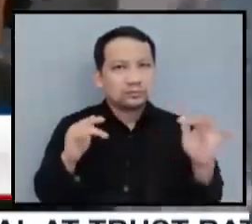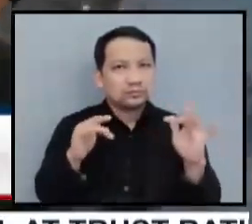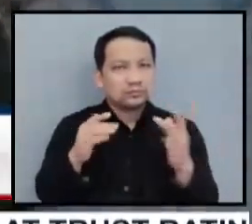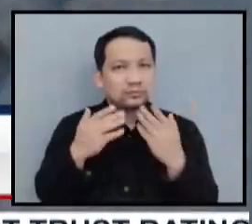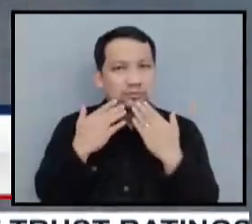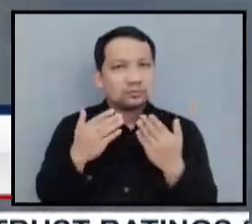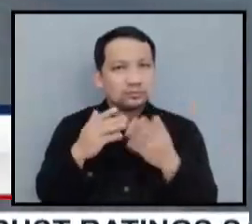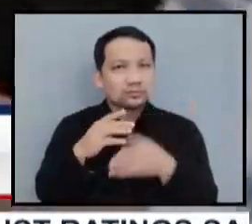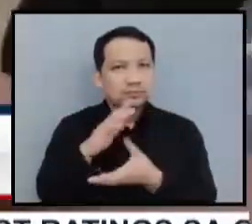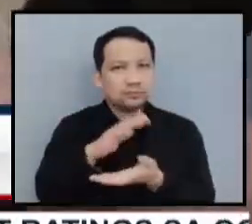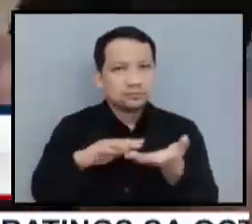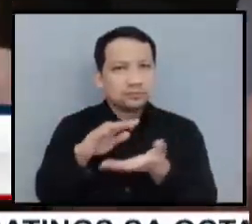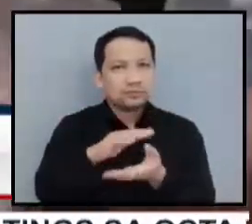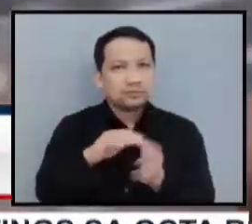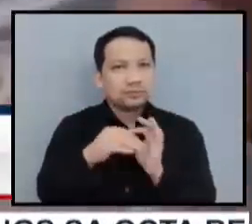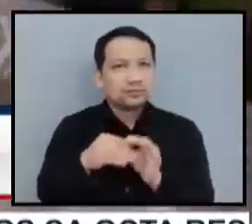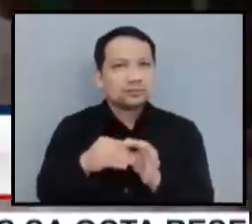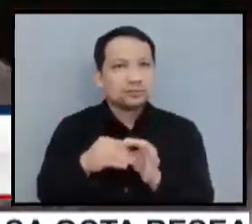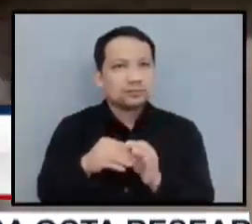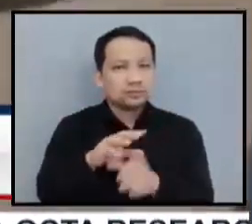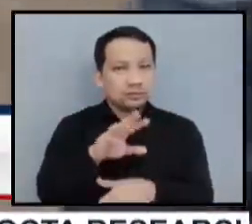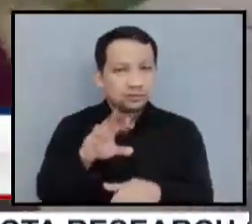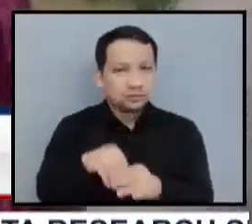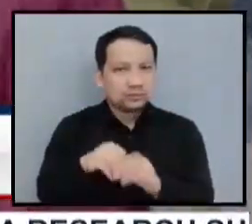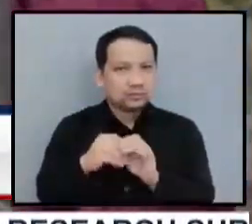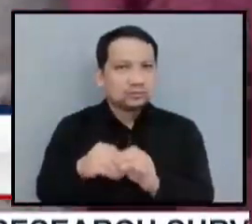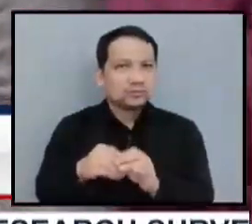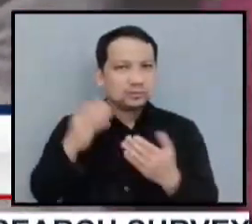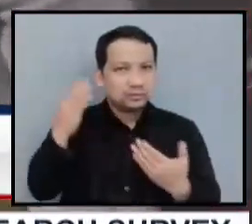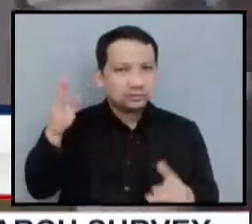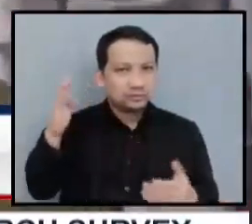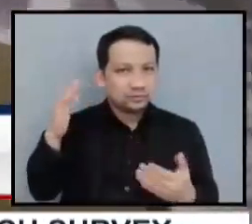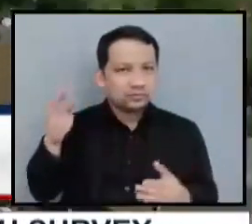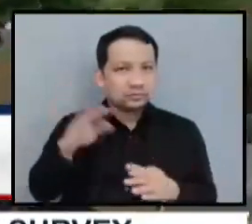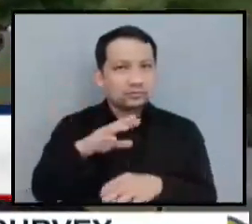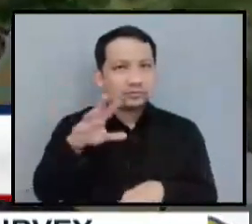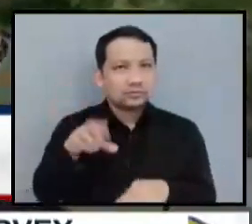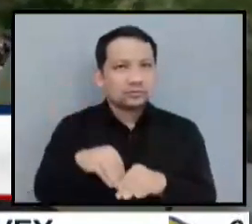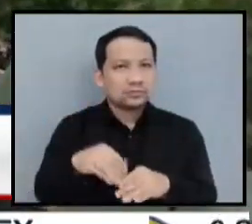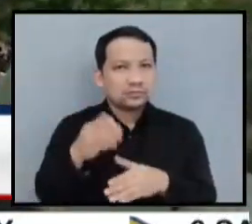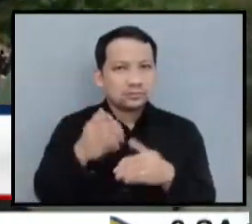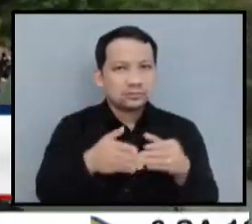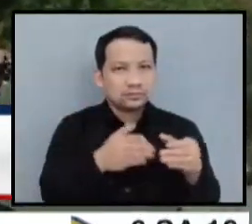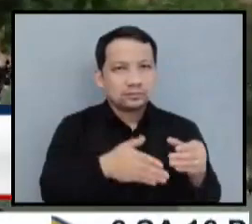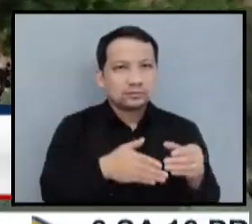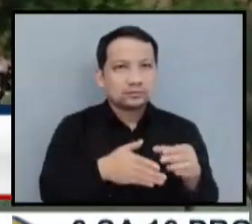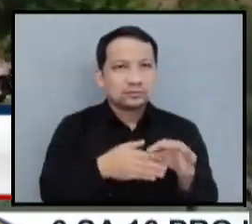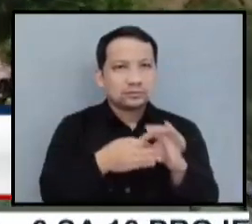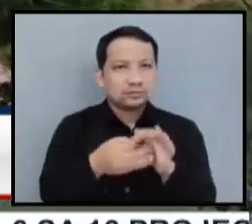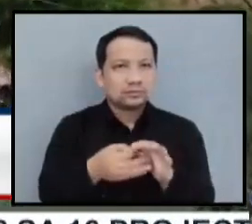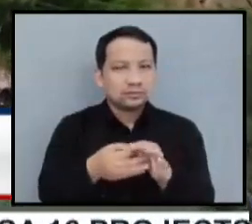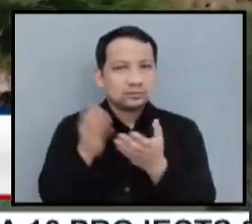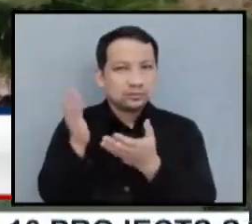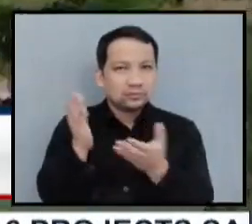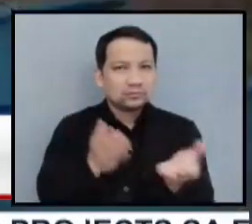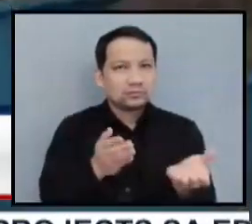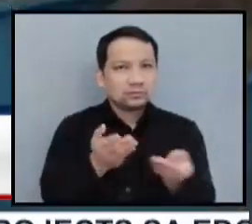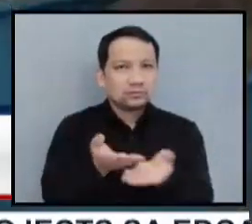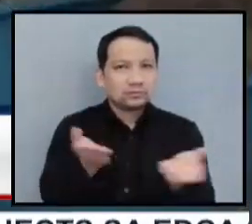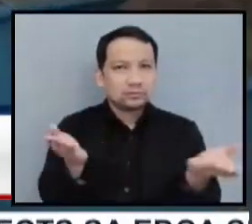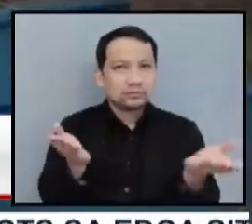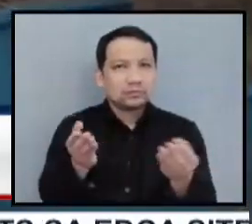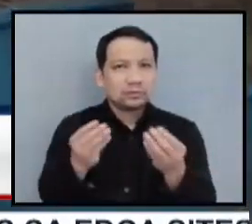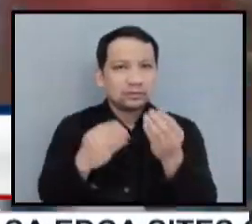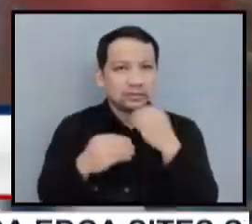at iba pa, ay nakaugalian na sa Cordillera ang magkatay ng alagang hayop na ipapamahagi at pagsasaluhan ng